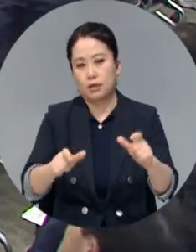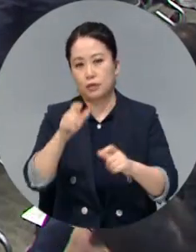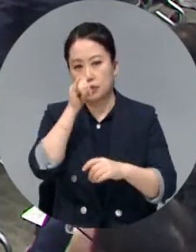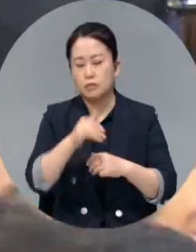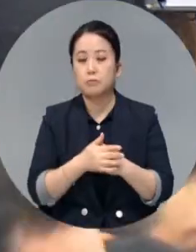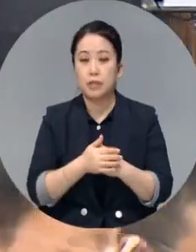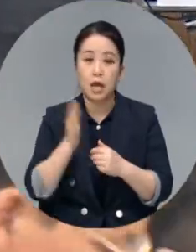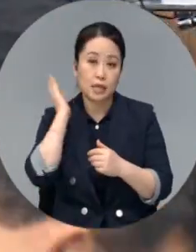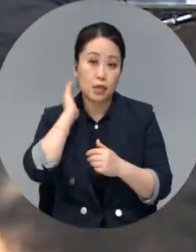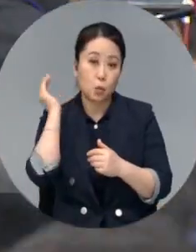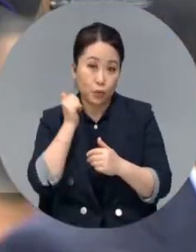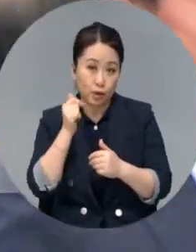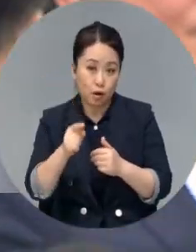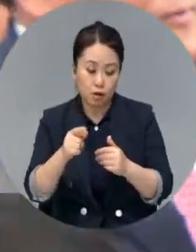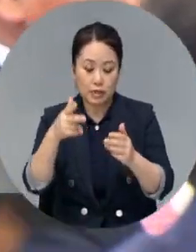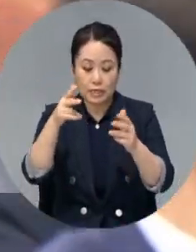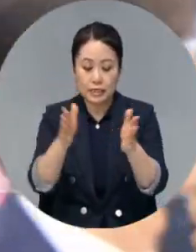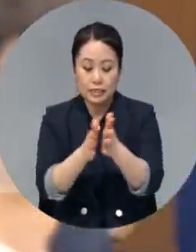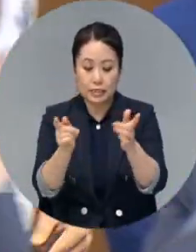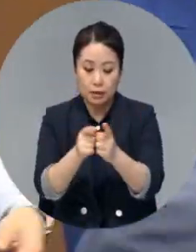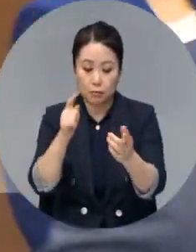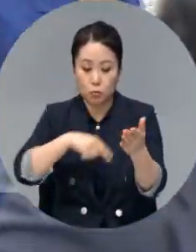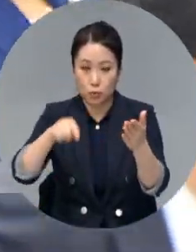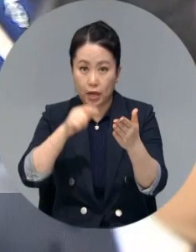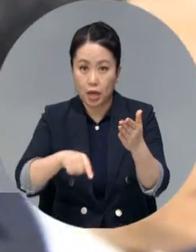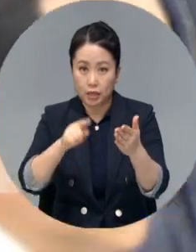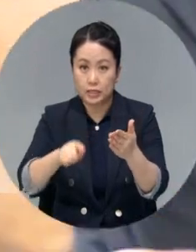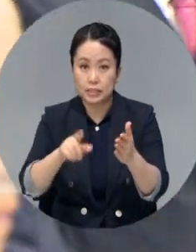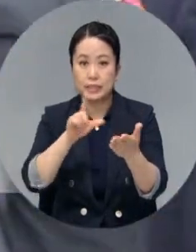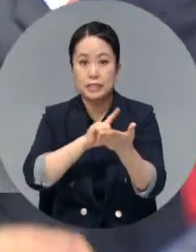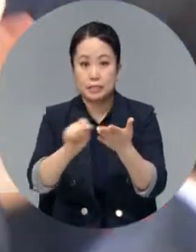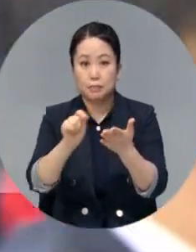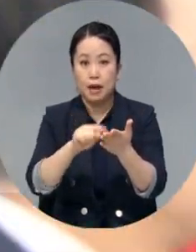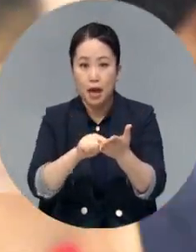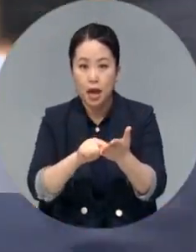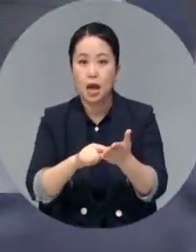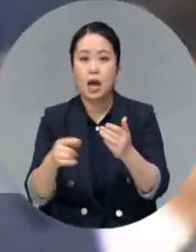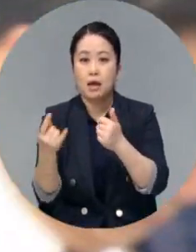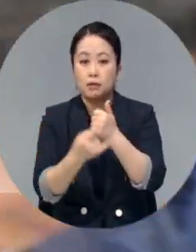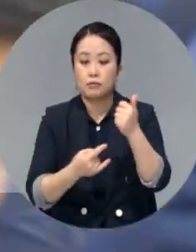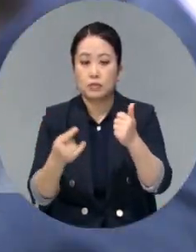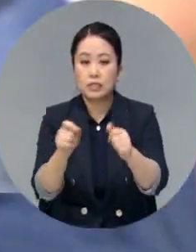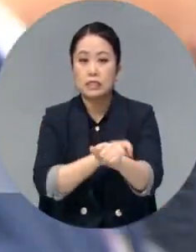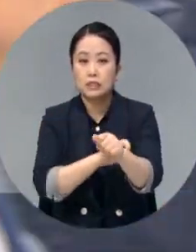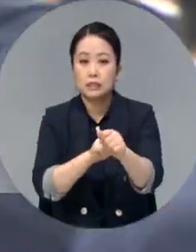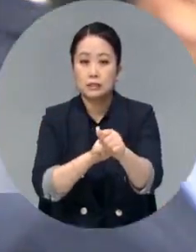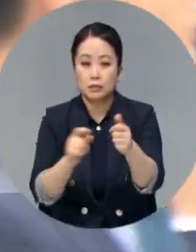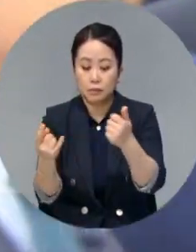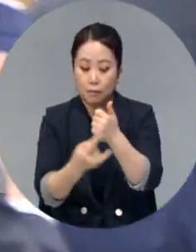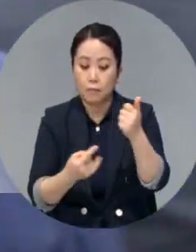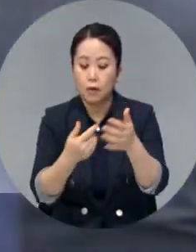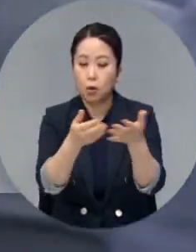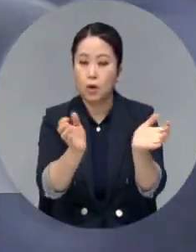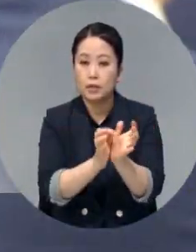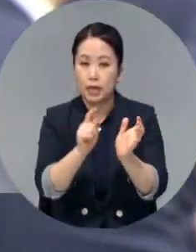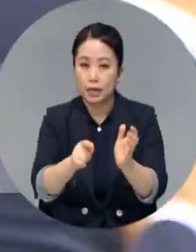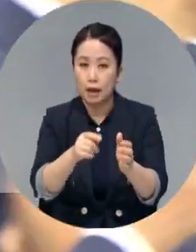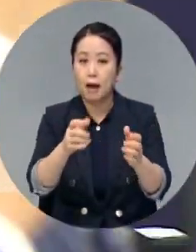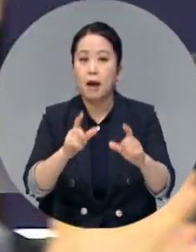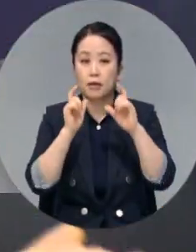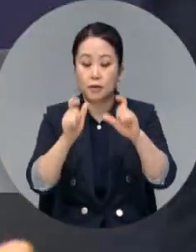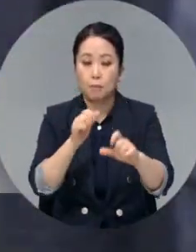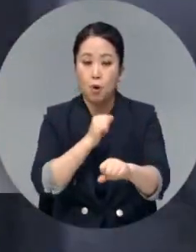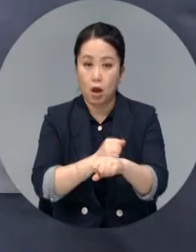지방시대위원회가 주최한 이번 행사에서 윤석열 대통령은 지역의 경쟁력이 곧 국가의 경쟁력이라며 모든 권한을